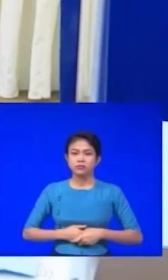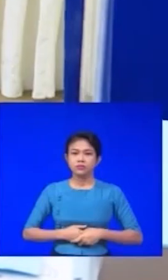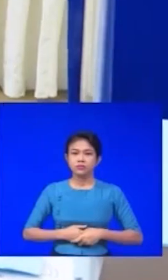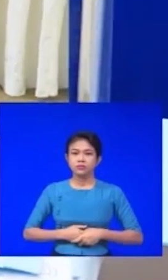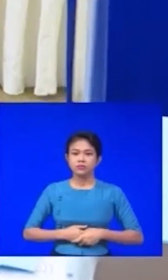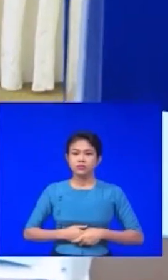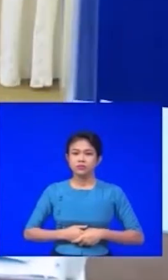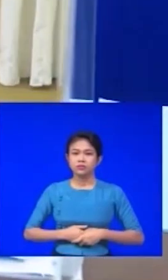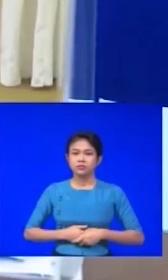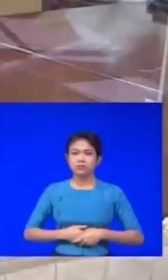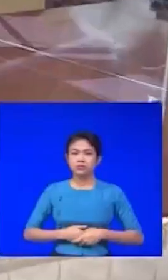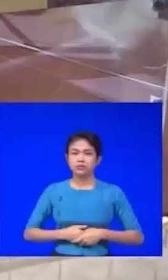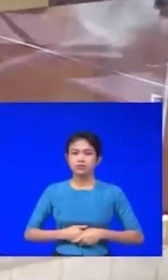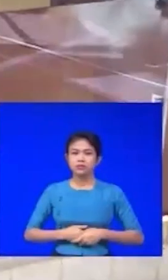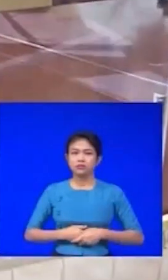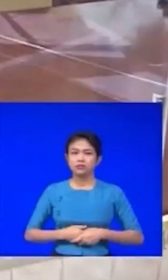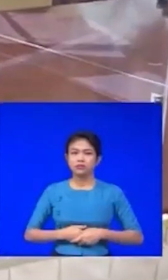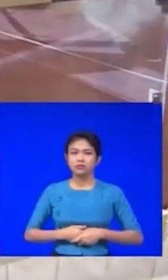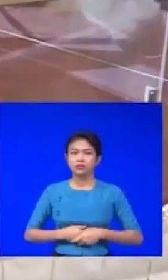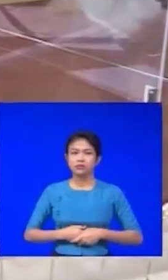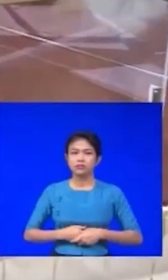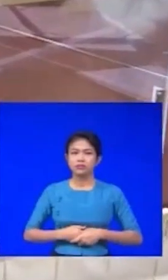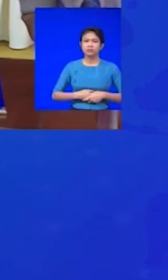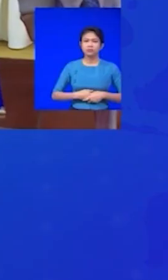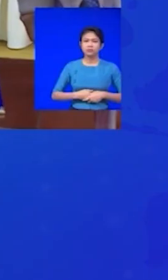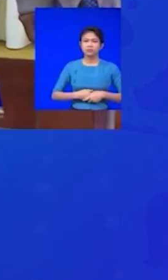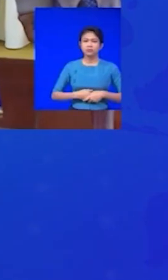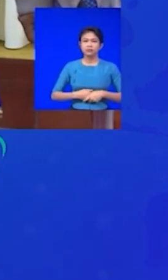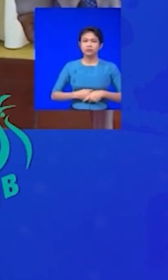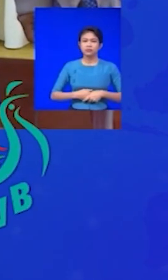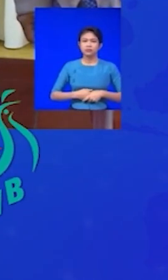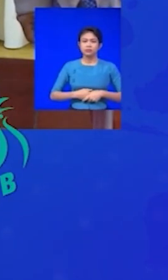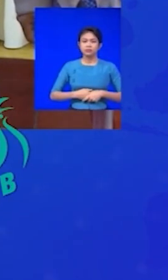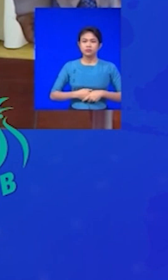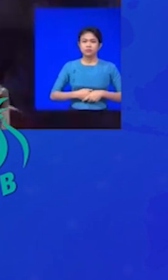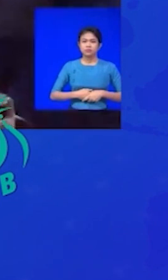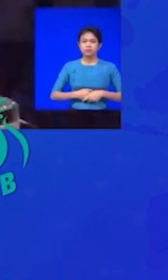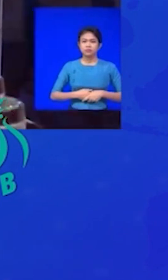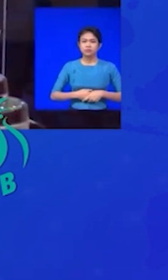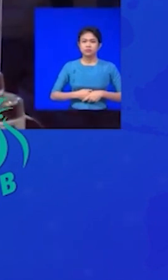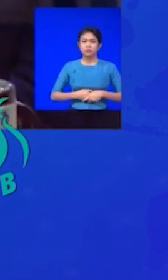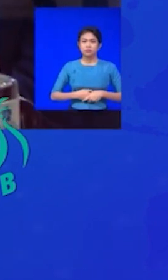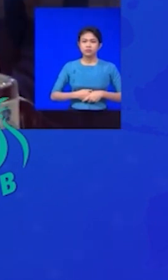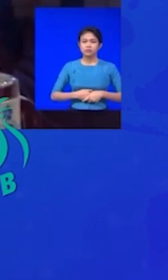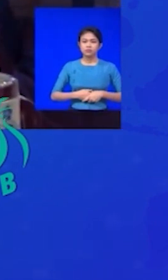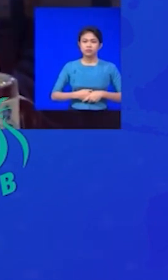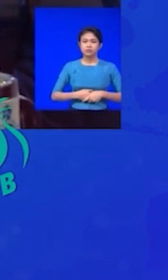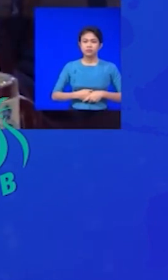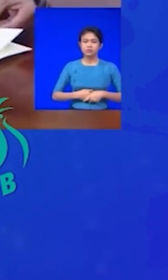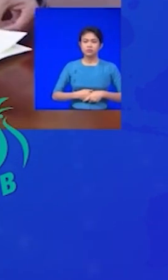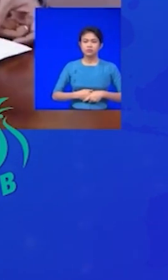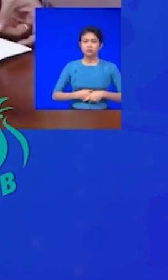ဆွေးနွေးကြတာဖြစ်ပြီးကျန်တာတွေကတော့နားထောင်ရုံတက်တက်ပဲလို့ဆိုပါတယ် ။ဒီကြမ်းမရေးပညာရေးစတဲ့ဖြစ်အဲ့လို